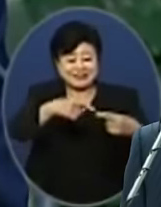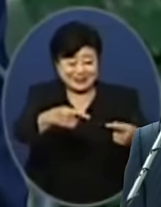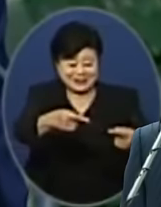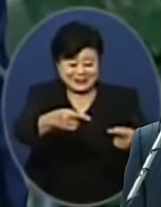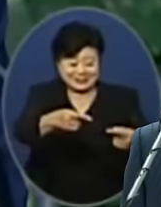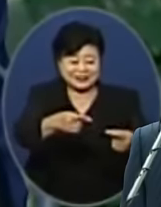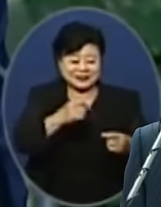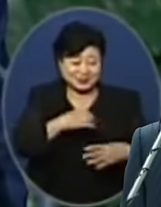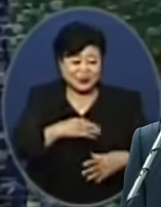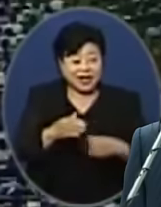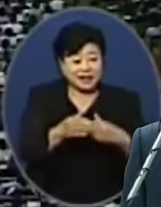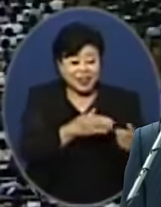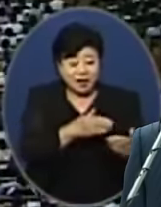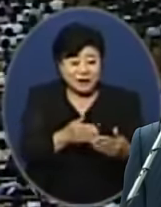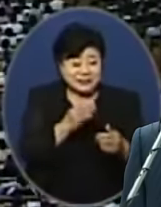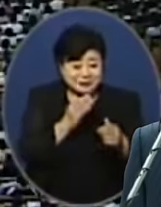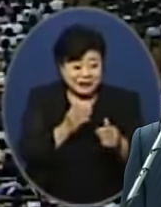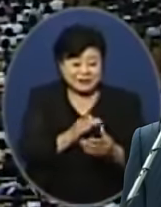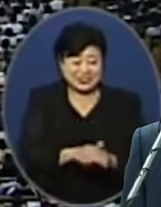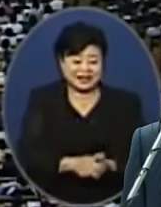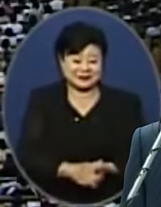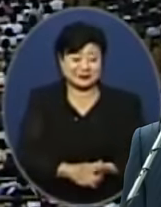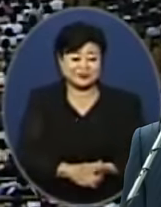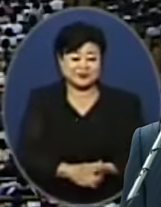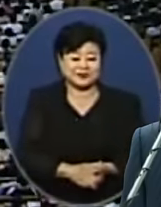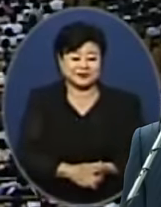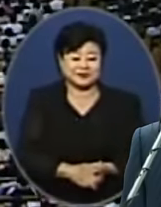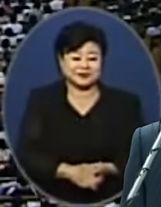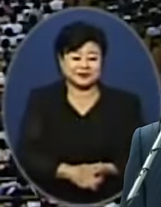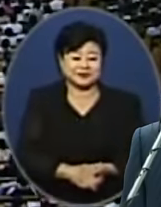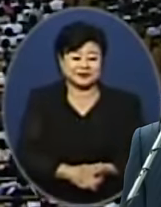안에 들어가는 이 놀라운 체험을 우리 다 같이 해야 되겠습니다.